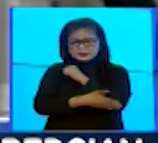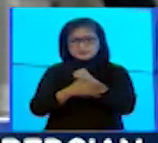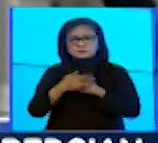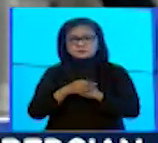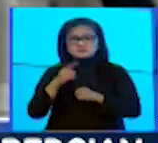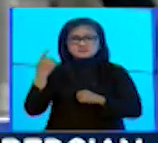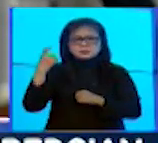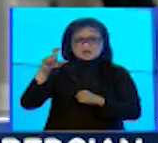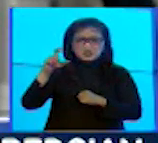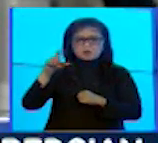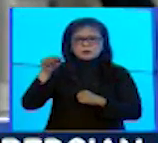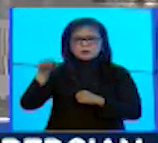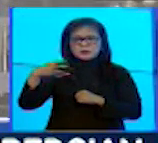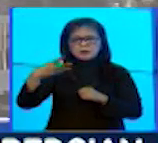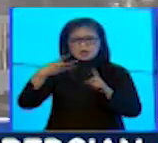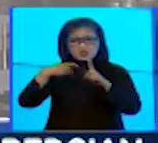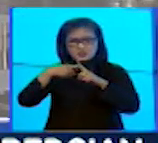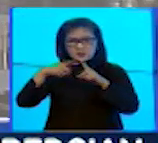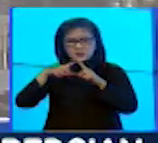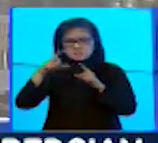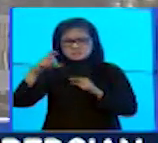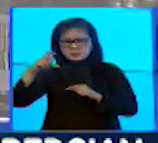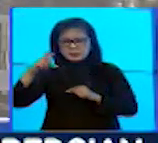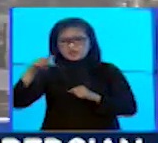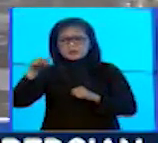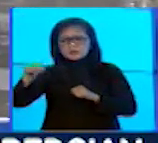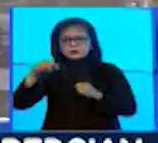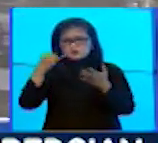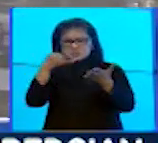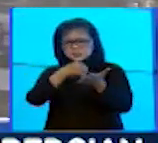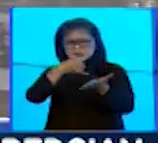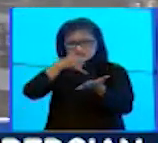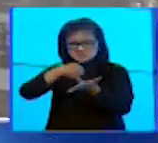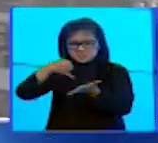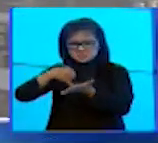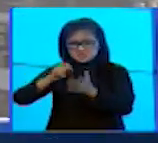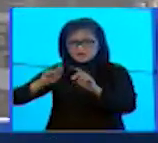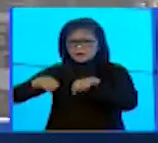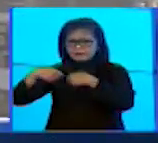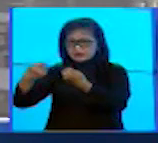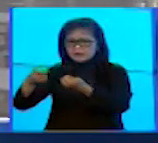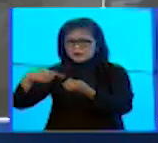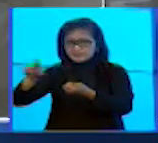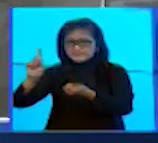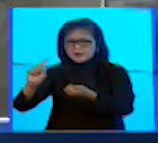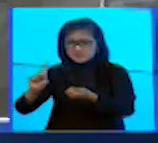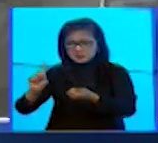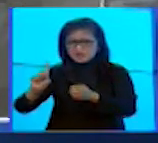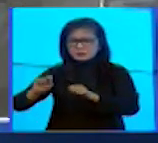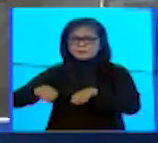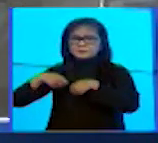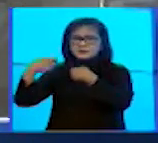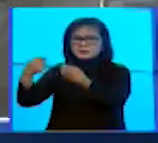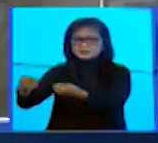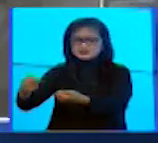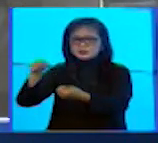aplikasi e-hack untuk diisi di bandara keberangkatan dan untuk registrasi di bandara tiba. Untuk